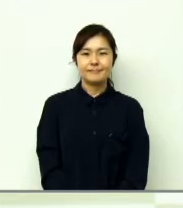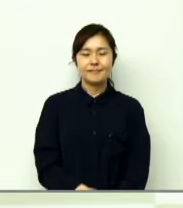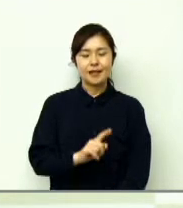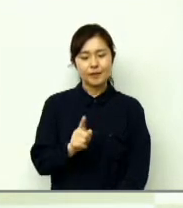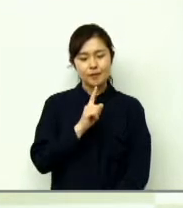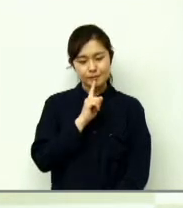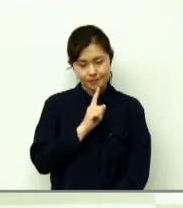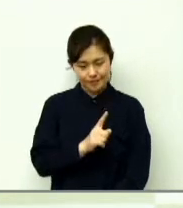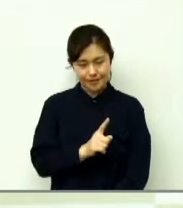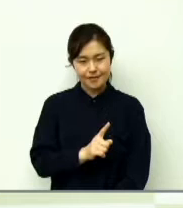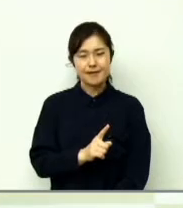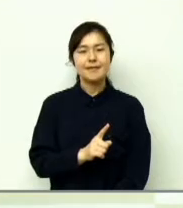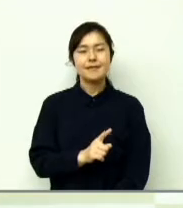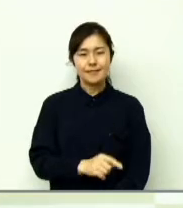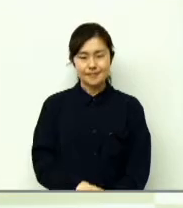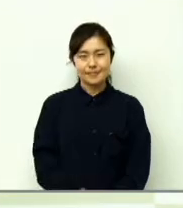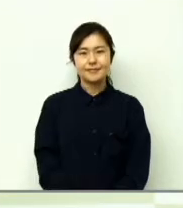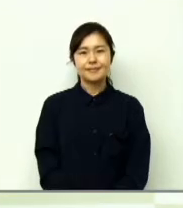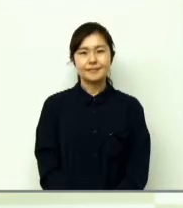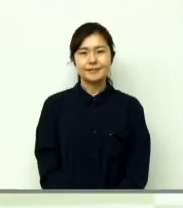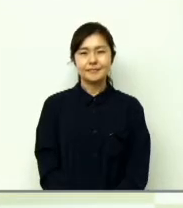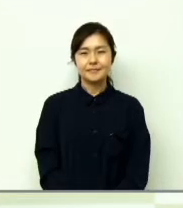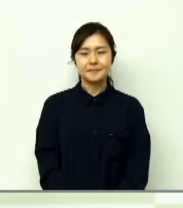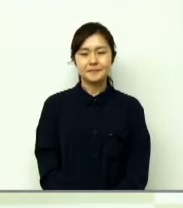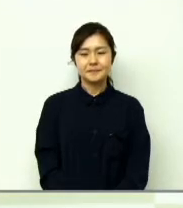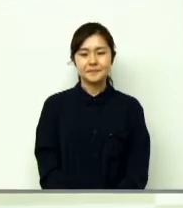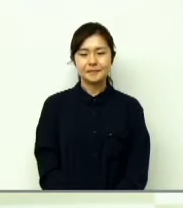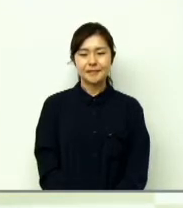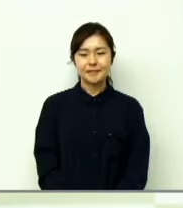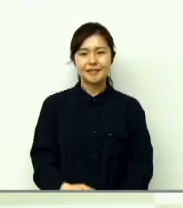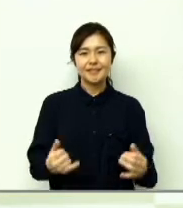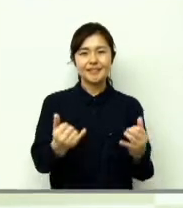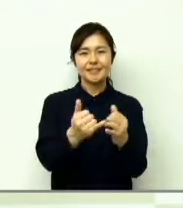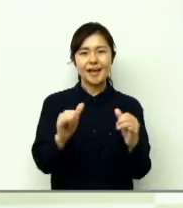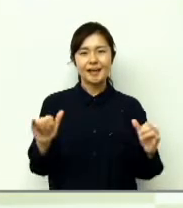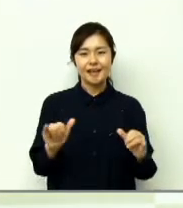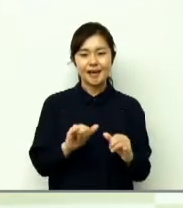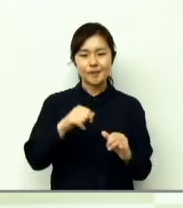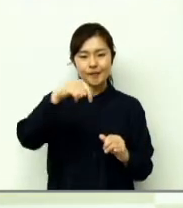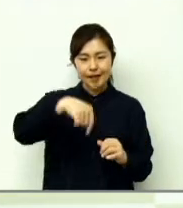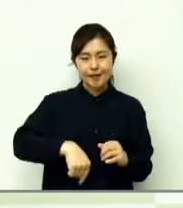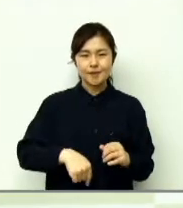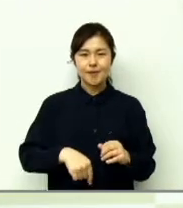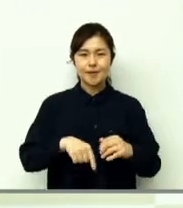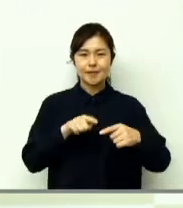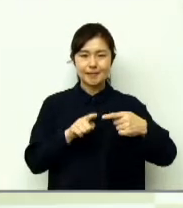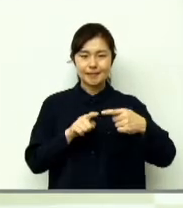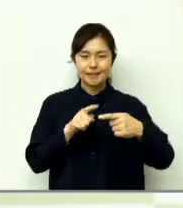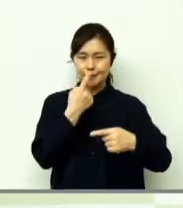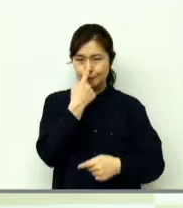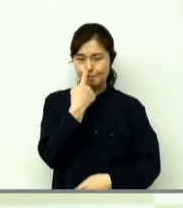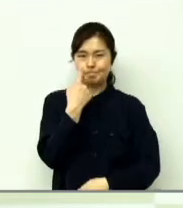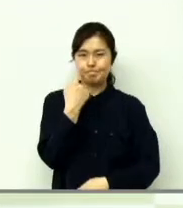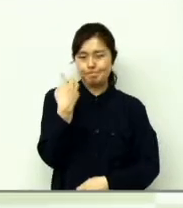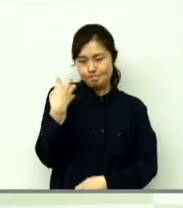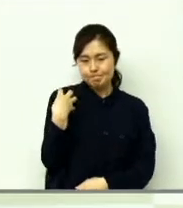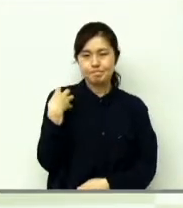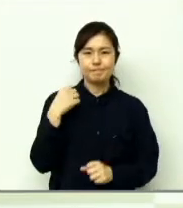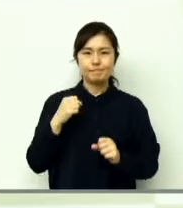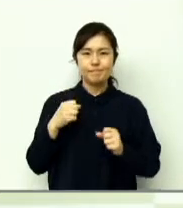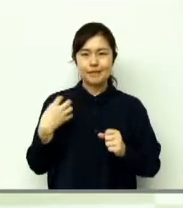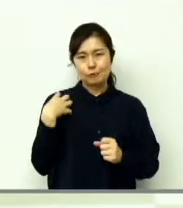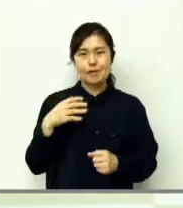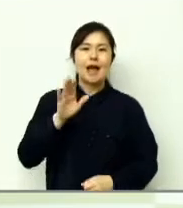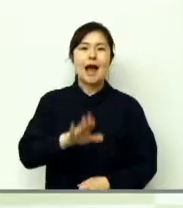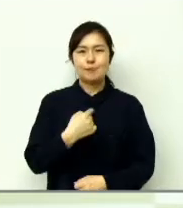一つその社会の中の一員であるという部分について、私たちの時代に今どれだけあったか